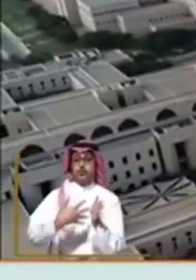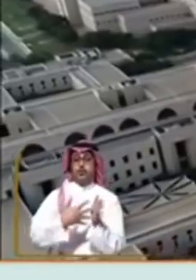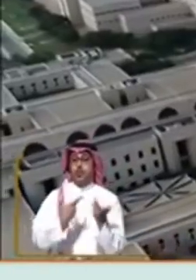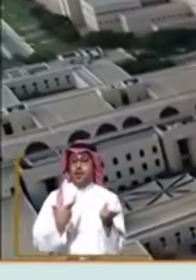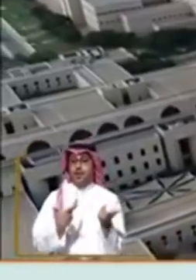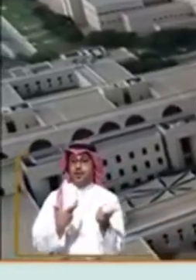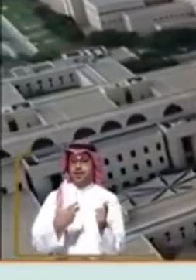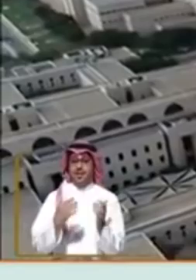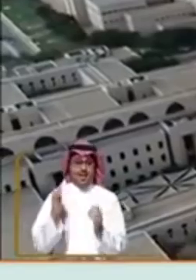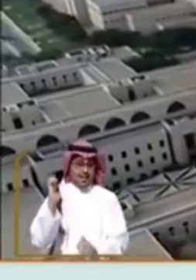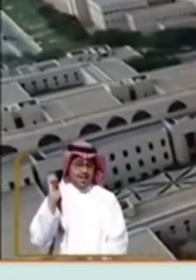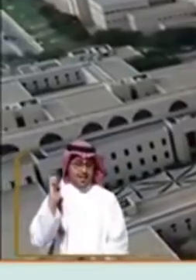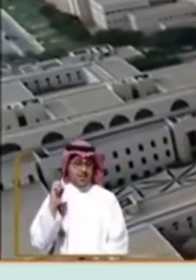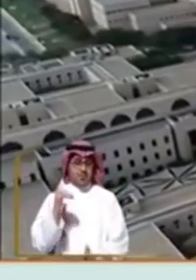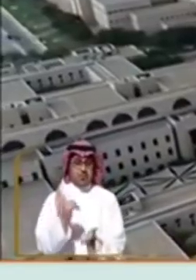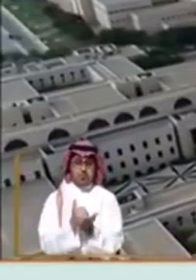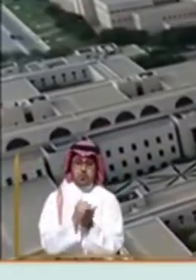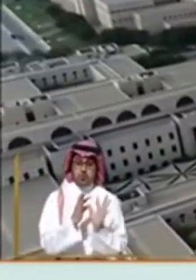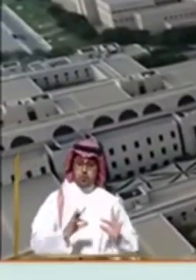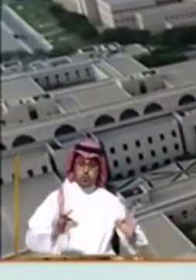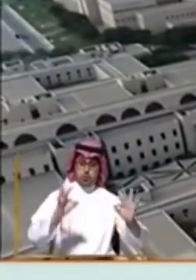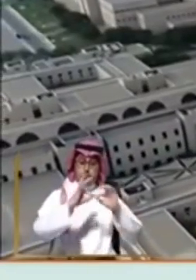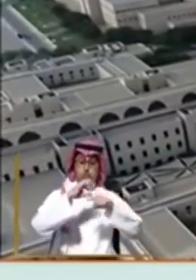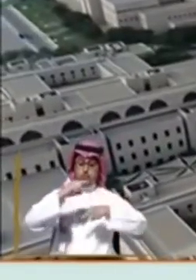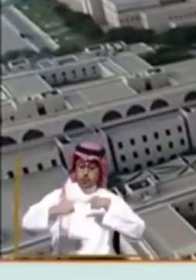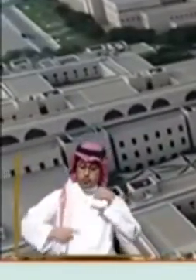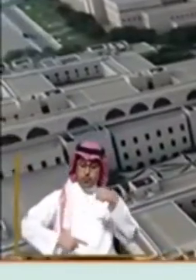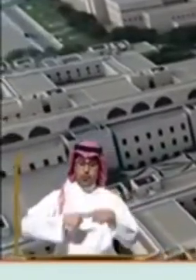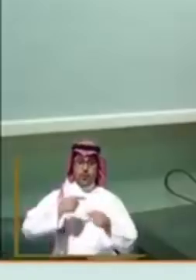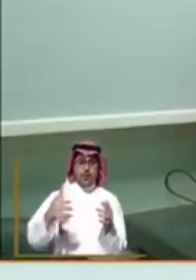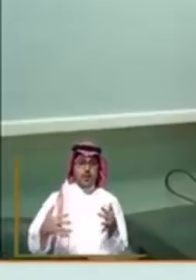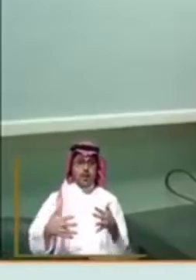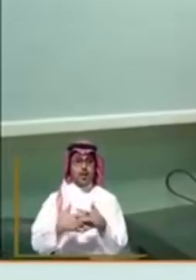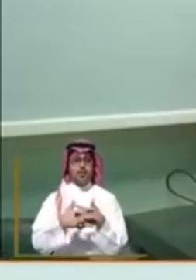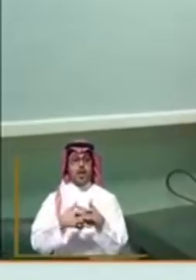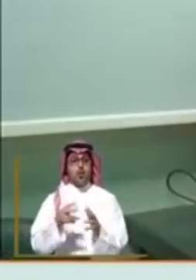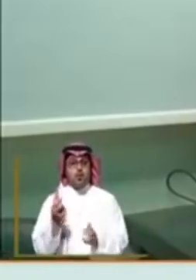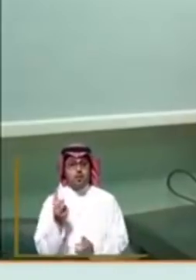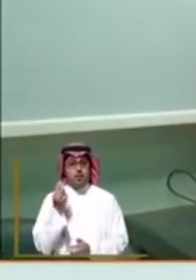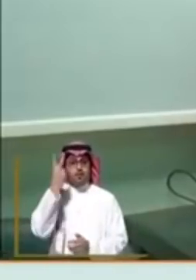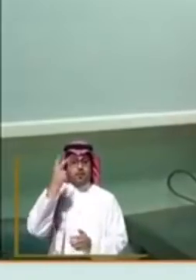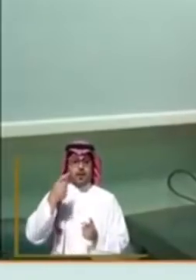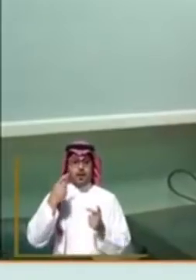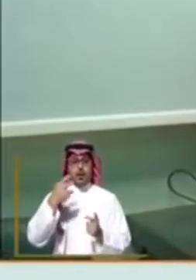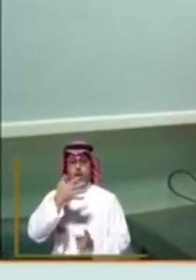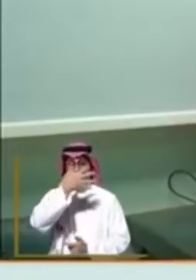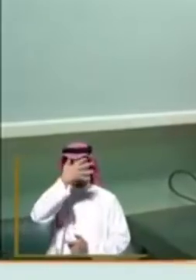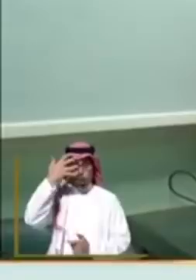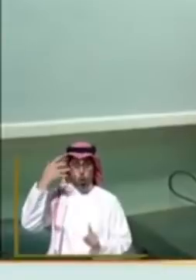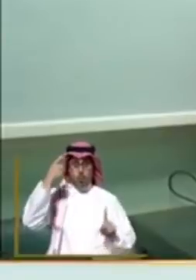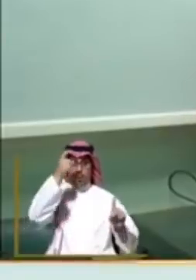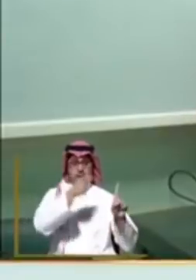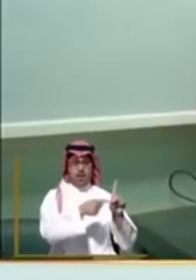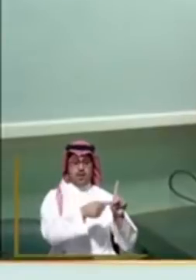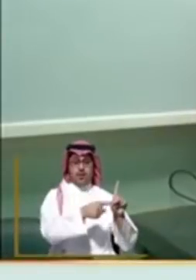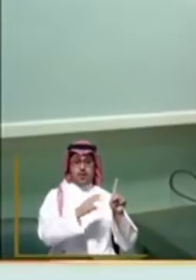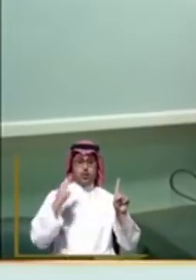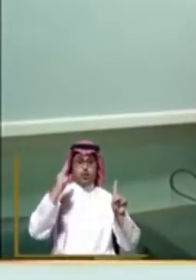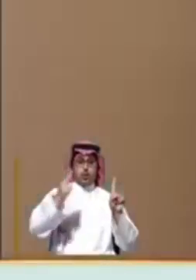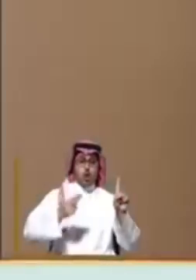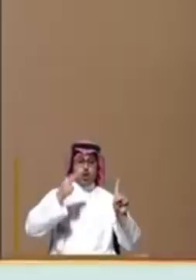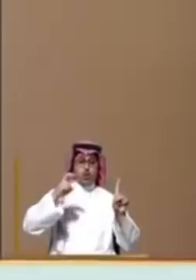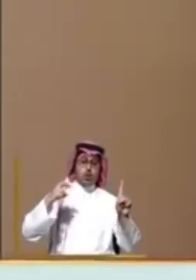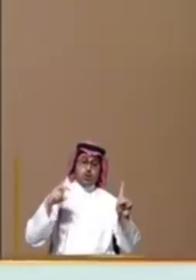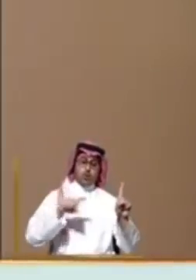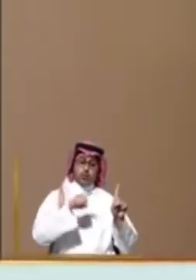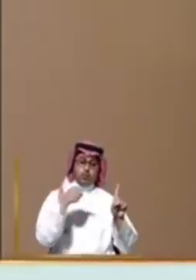ضمن مسؤولياتها المجتمعية، تواصل جامعة القصيم تنفيذ مبادرة استشر طبيبك وانت في بيتك من